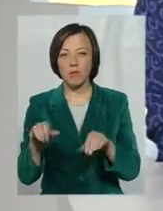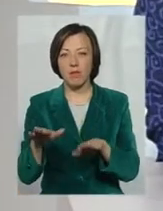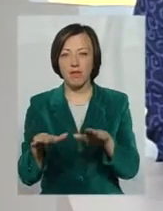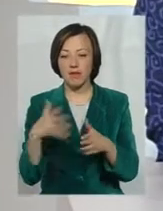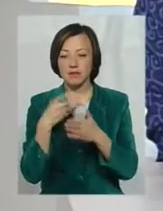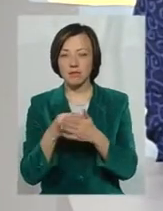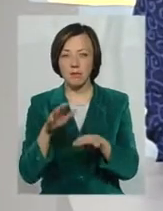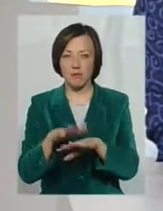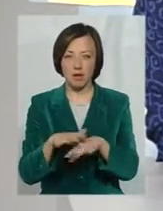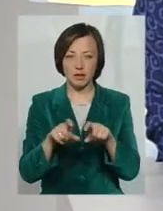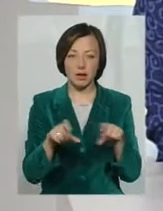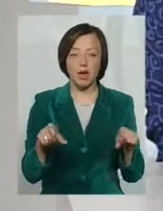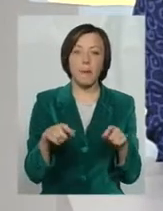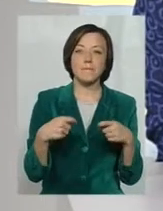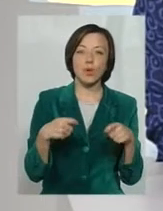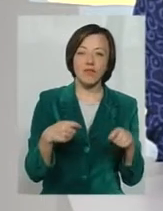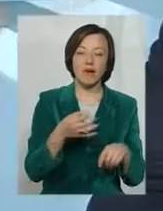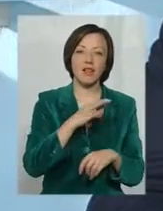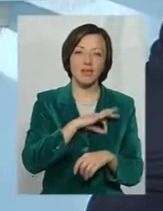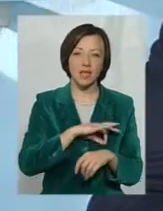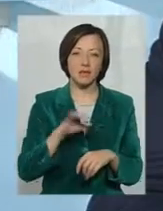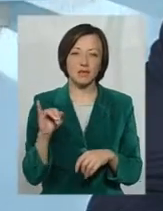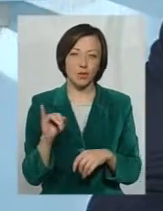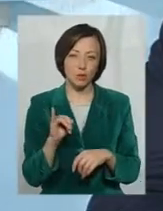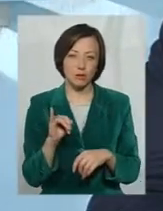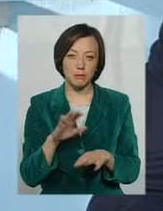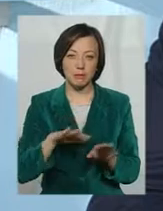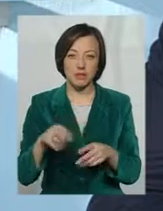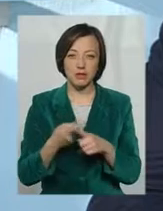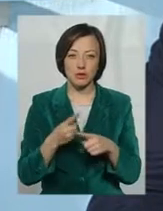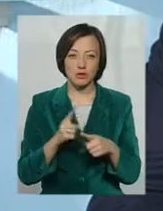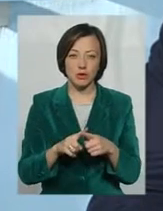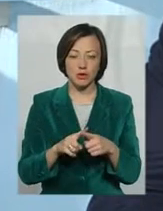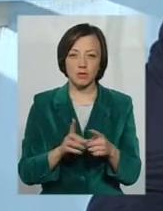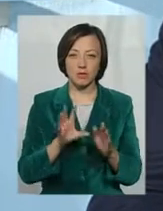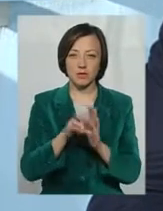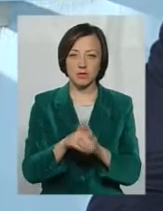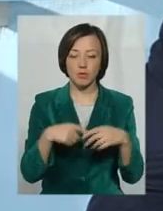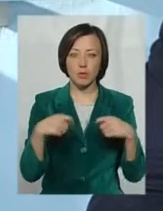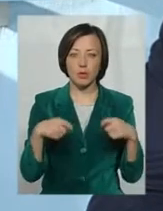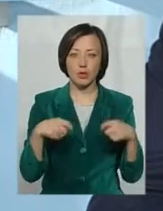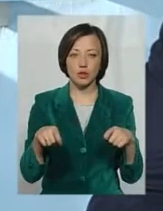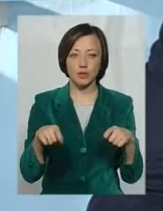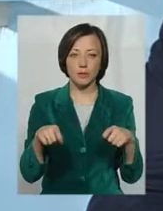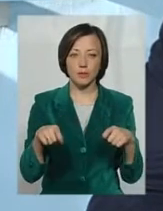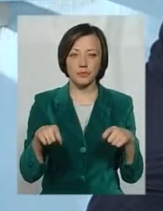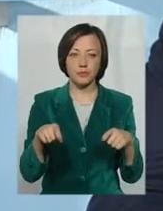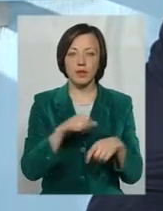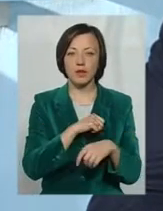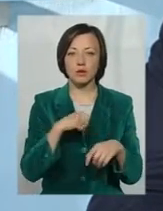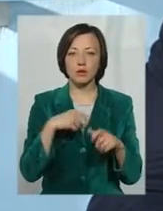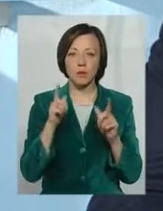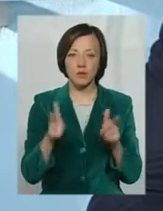банках. Продавали ефективно, і після цього ми пішли в сферу продажів якраз добровільної